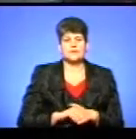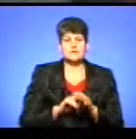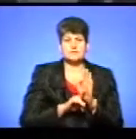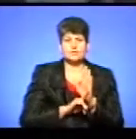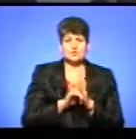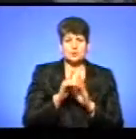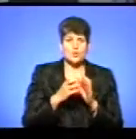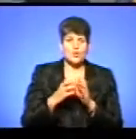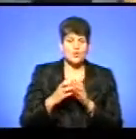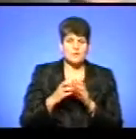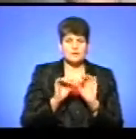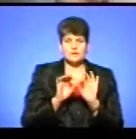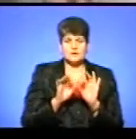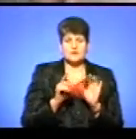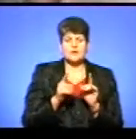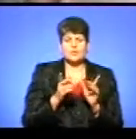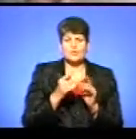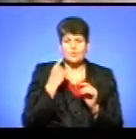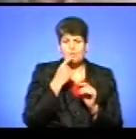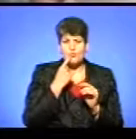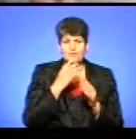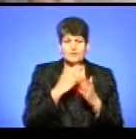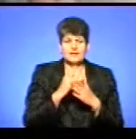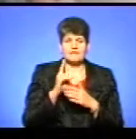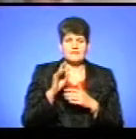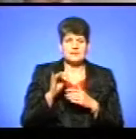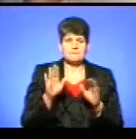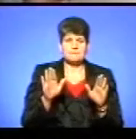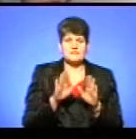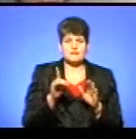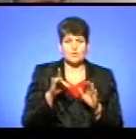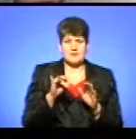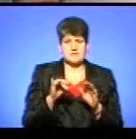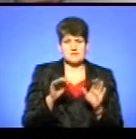Спочатку команди відгадують, якою мовою звучать на квесті пісні європейських виконавців.